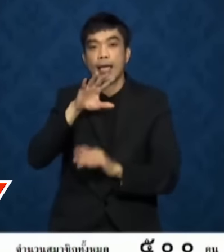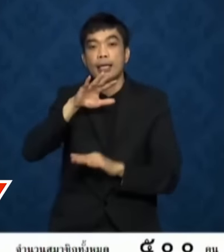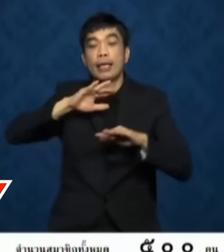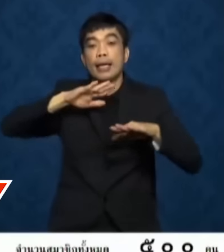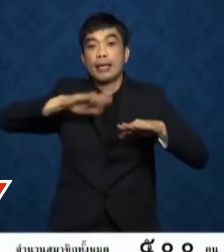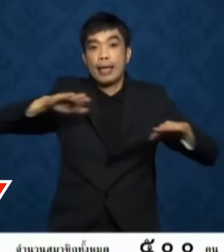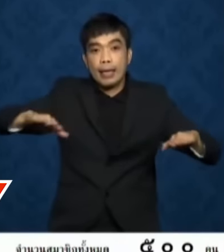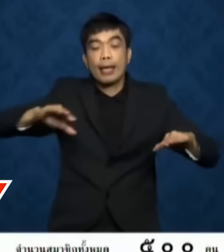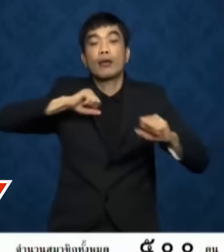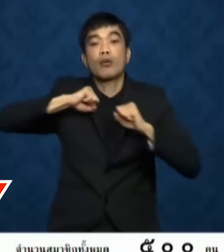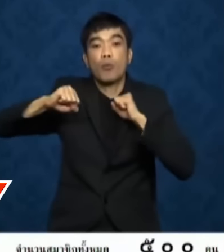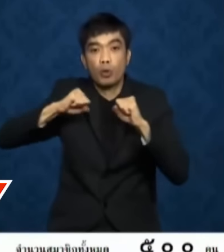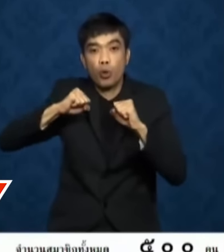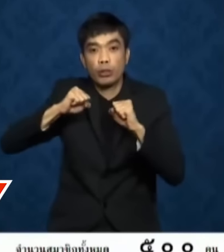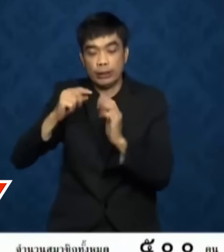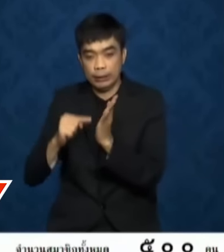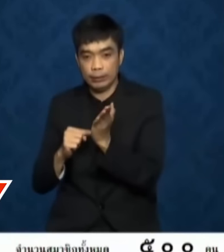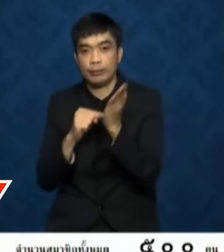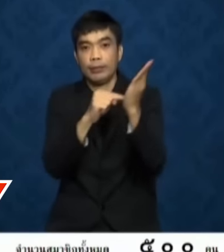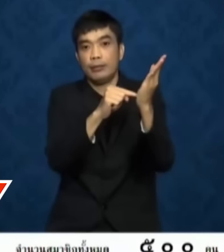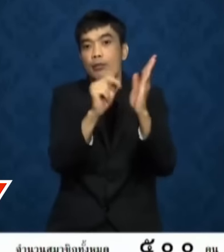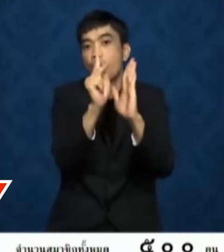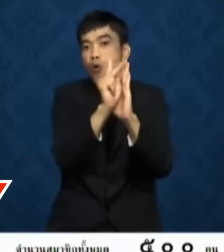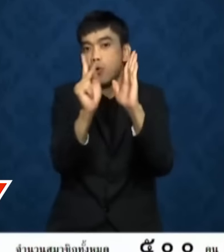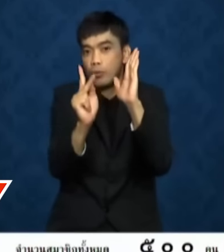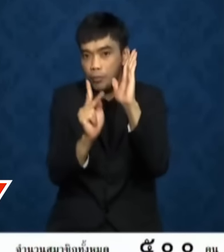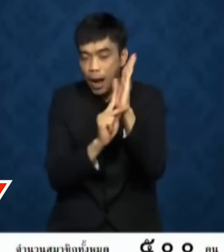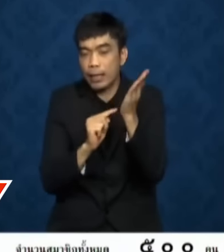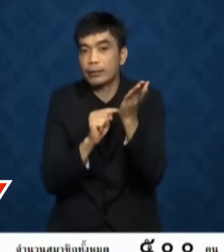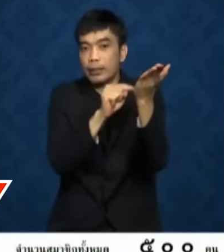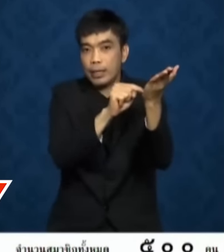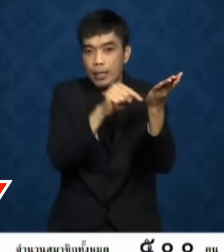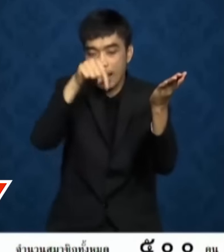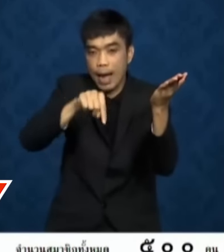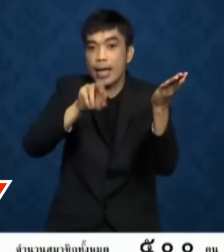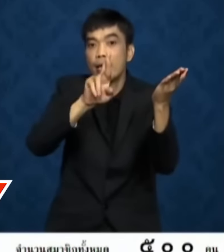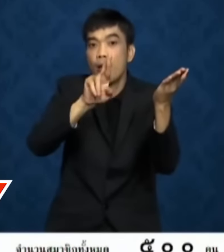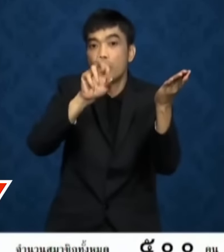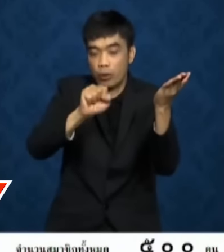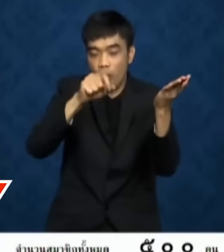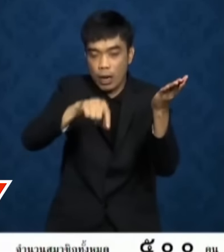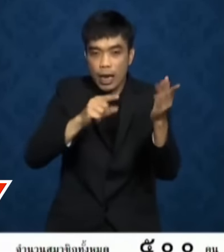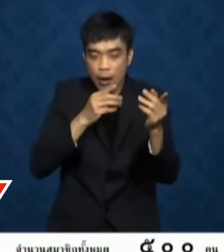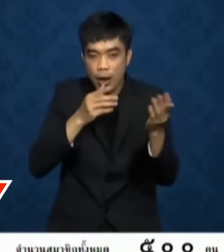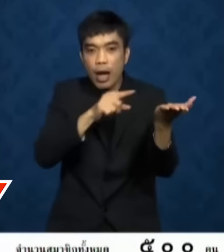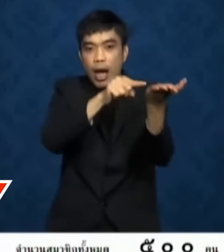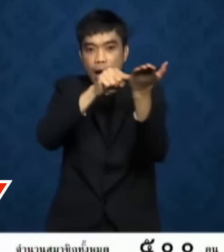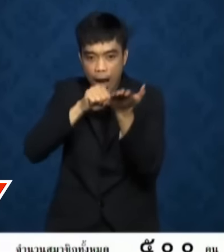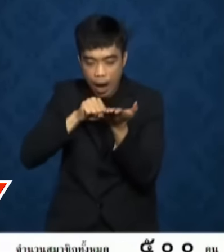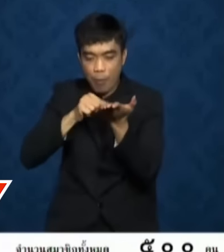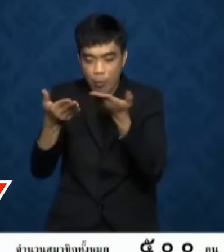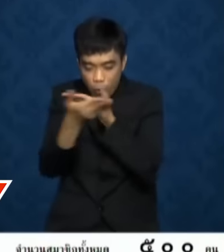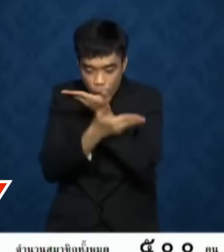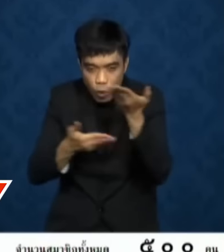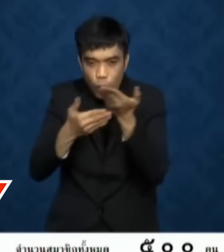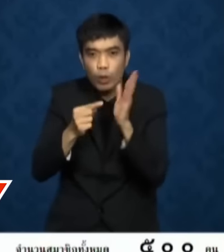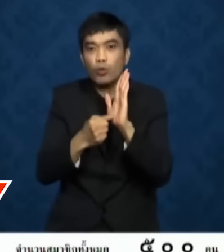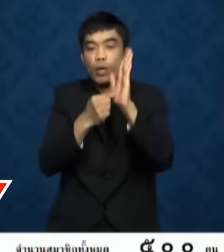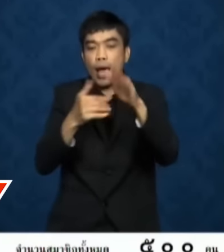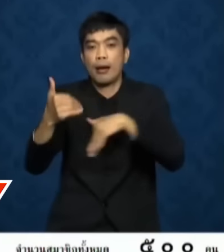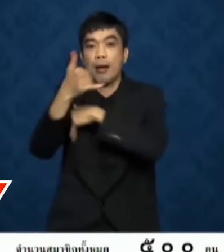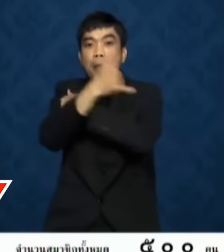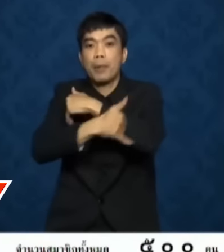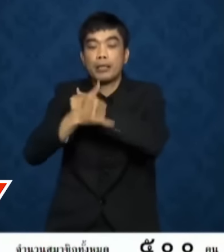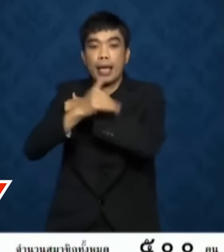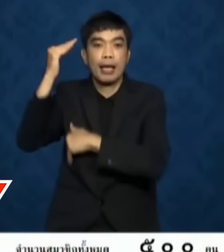มีอำนาจในการเสนอร่างกฎหมายมาให้สภาผู้แทนราษฎรแห่งนี้ได้รับไว้พิจารณาอย่างเช่นที่ประเทศเกาหลีใต้หรือไม่ว่าจะเป็นครับการให้สภาเย